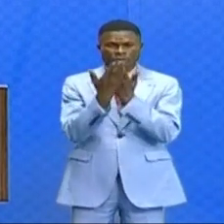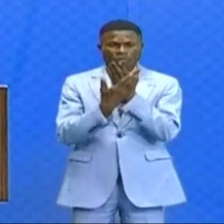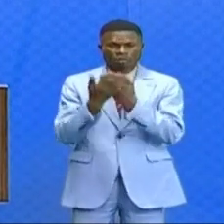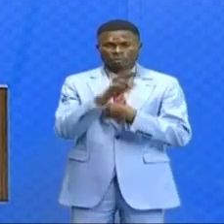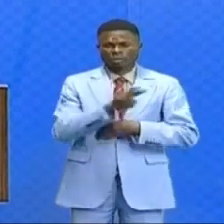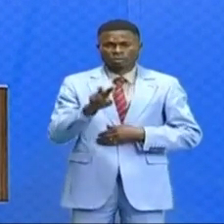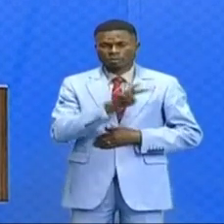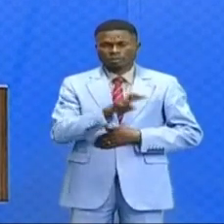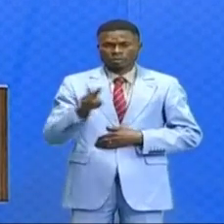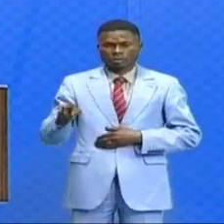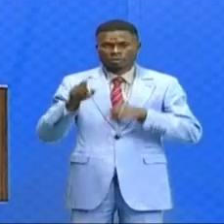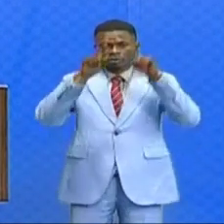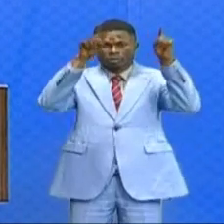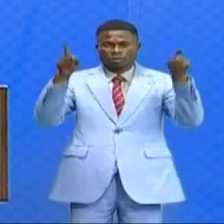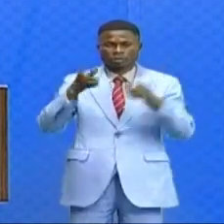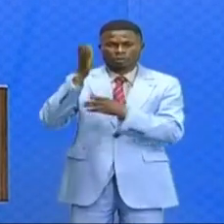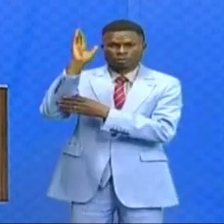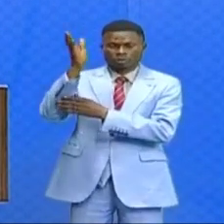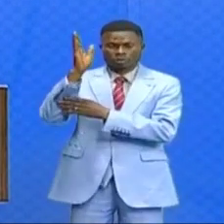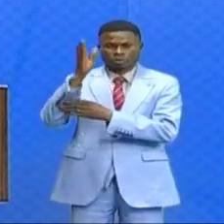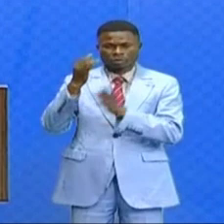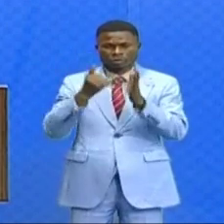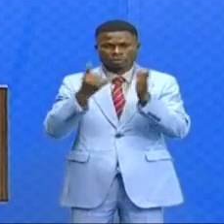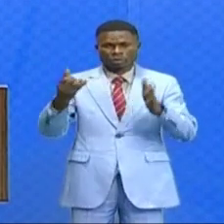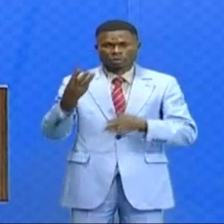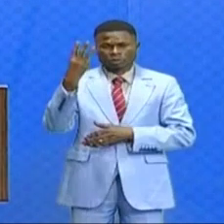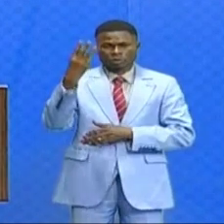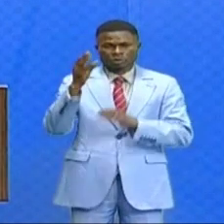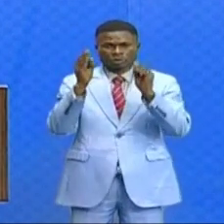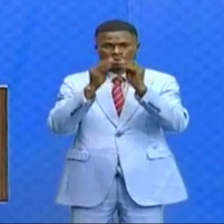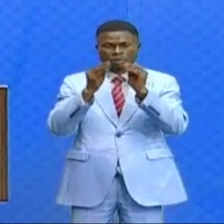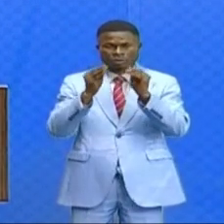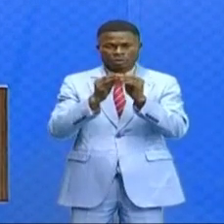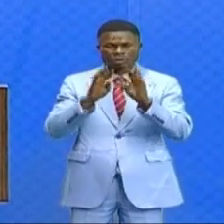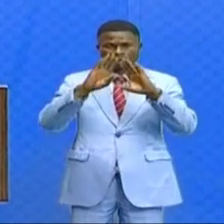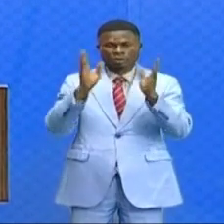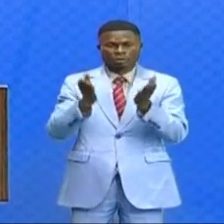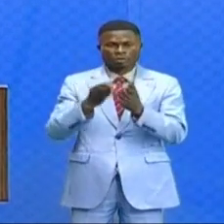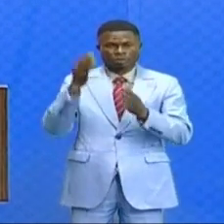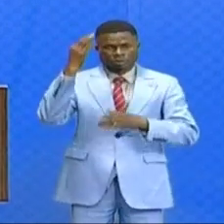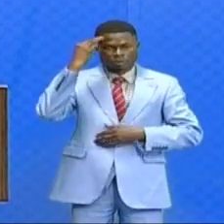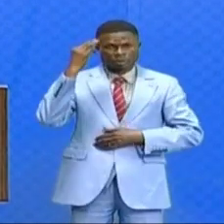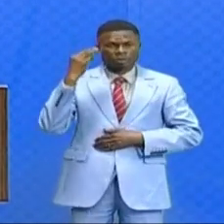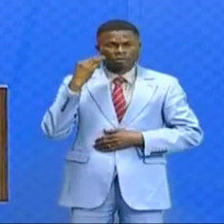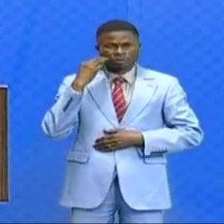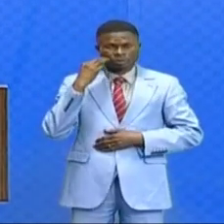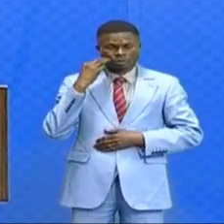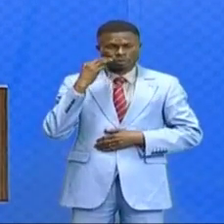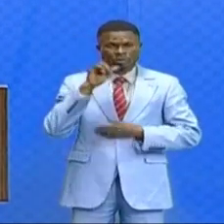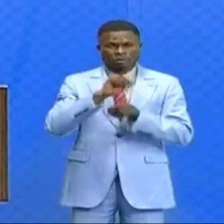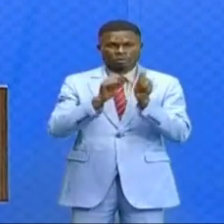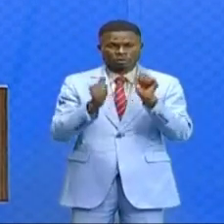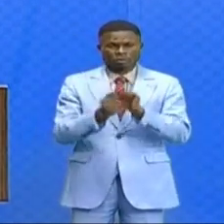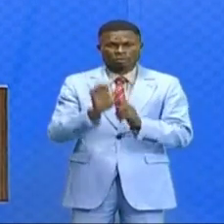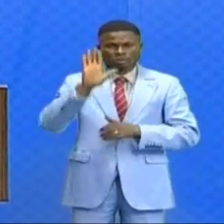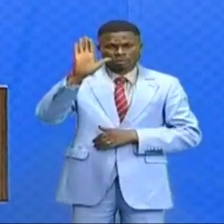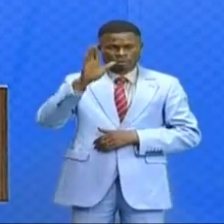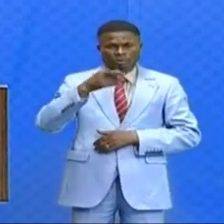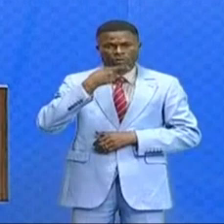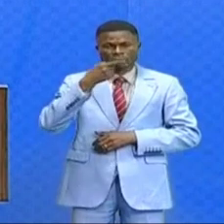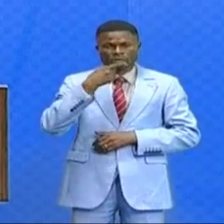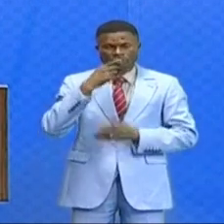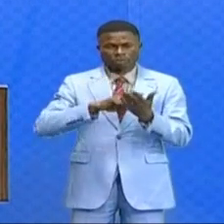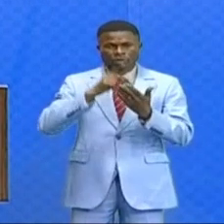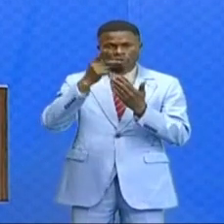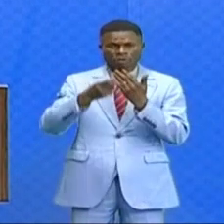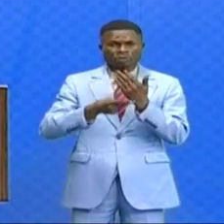en visioconférence la 63e réunion du Conseil de ministres. 5 points étaient inscrits à l'ordre